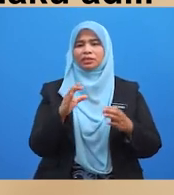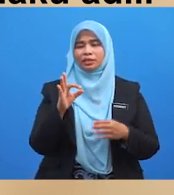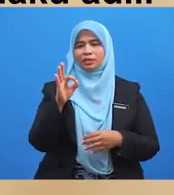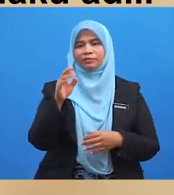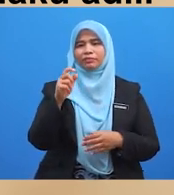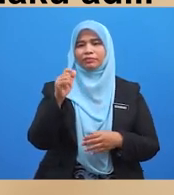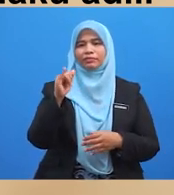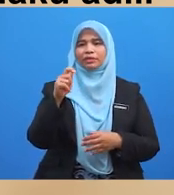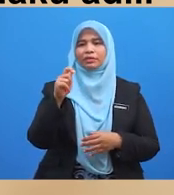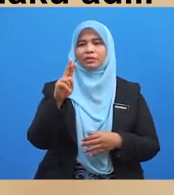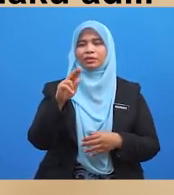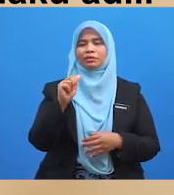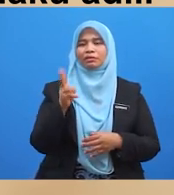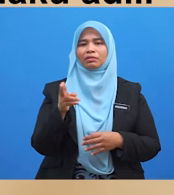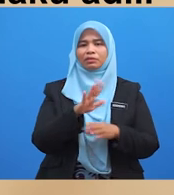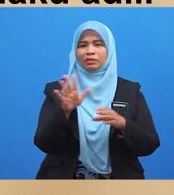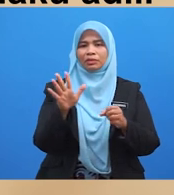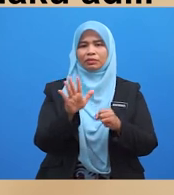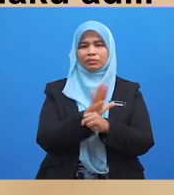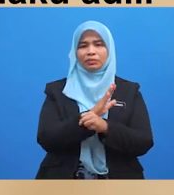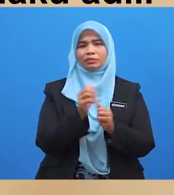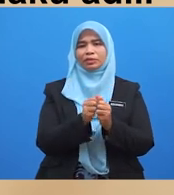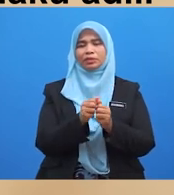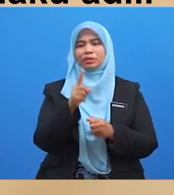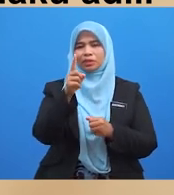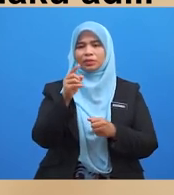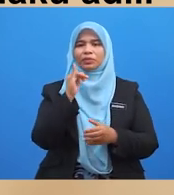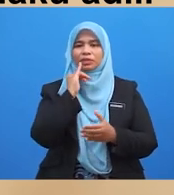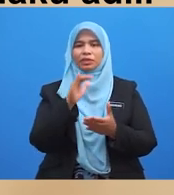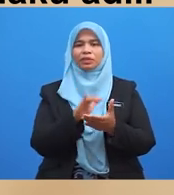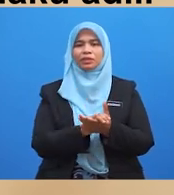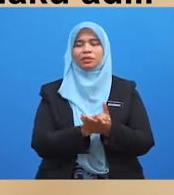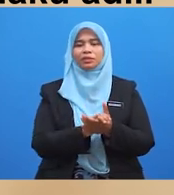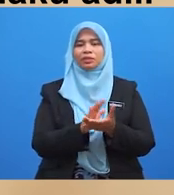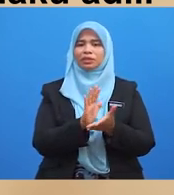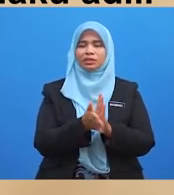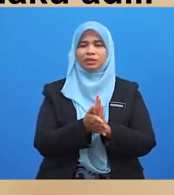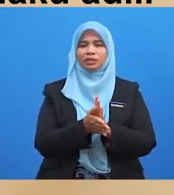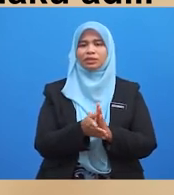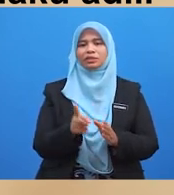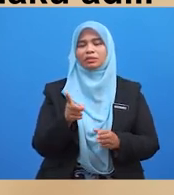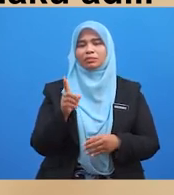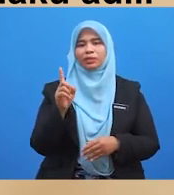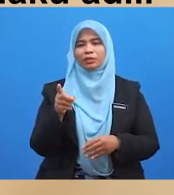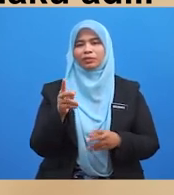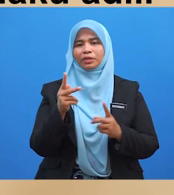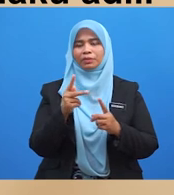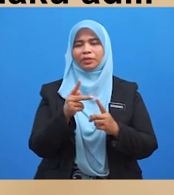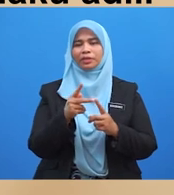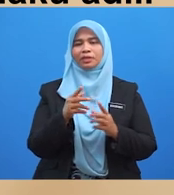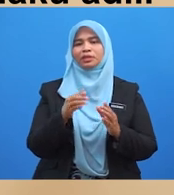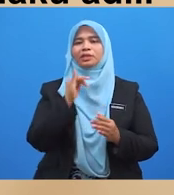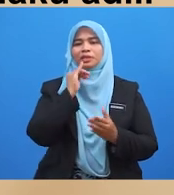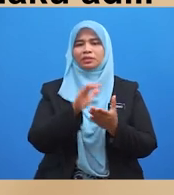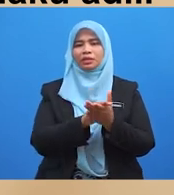isteri. Dengan adanya poligami, beliau dapat menyalurkan syahwat dengan cara yang dibenarkan oleh